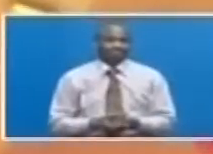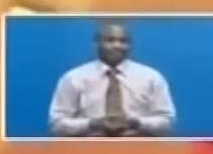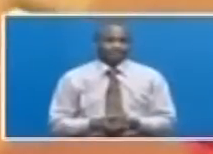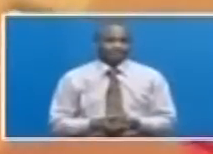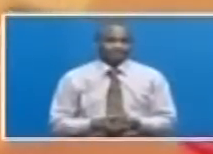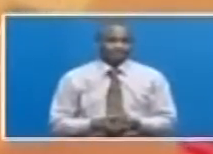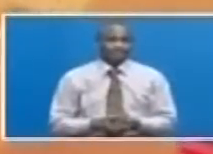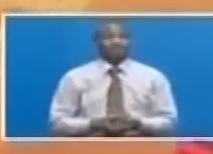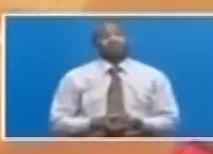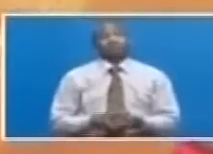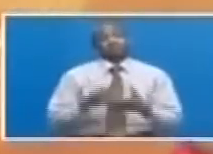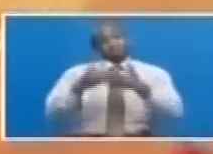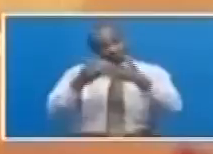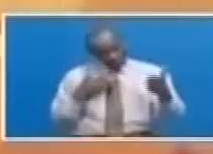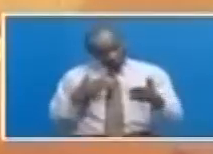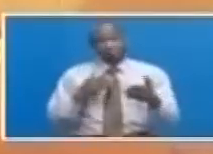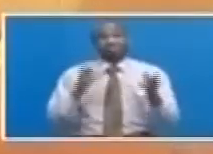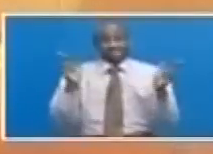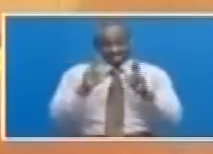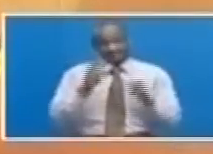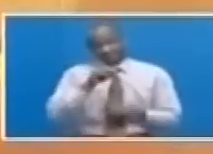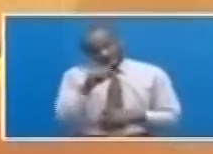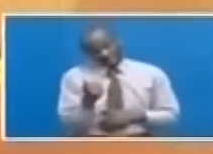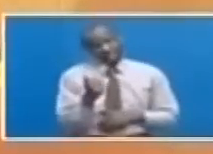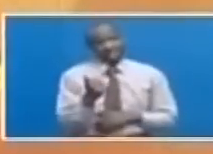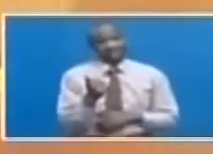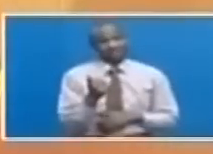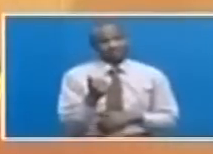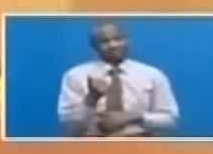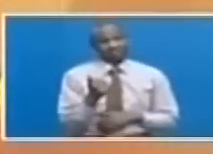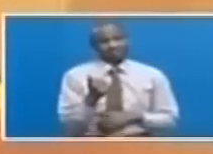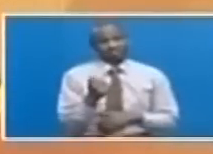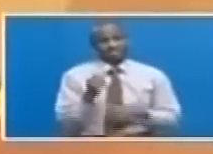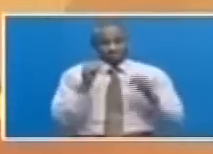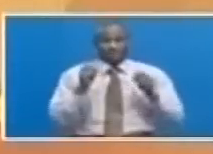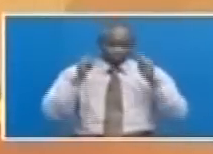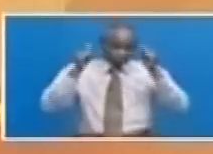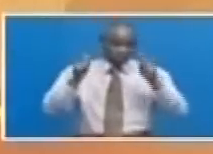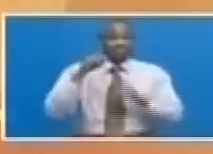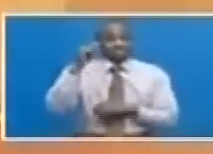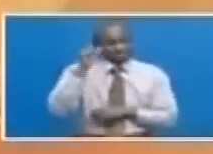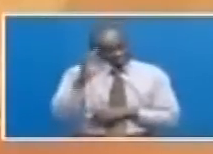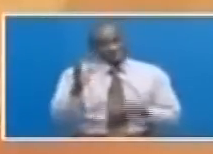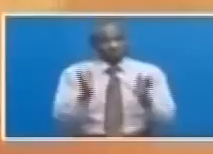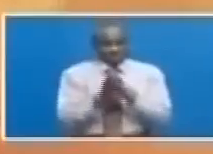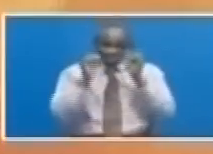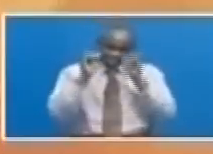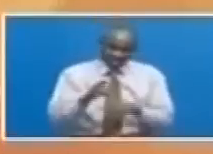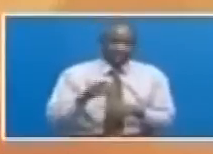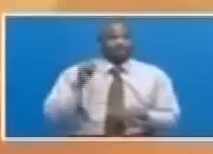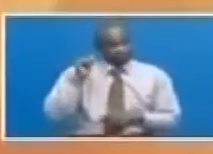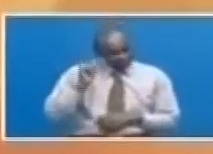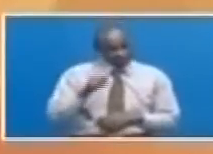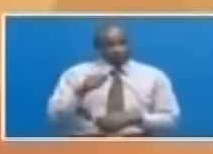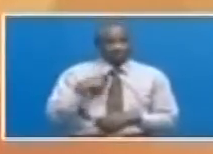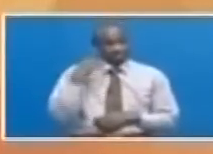Naam, kabla ya kujiandaa kwa taarifa ya mgomo wa walimu na vile vile uamuzi tuliona kotu leo, tulikie